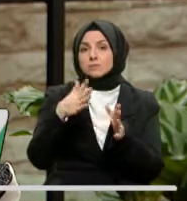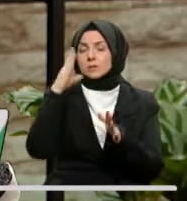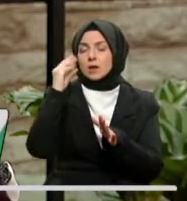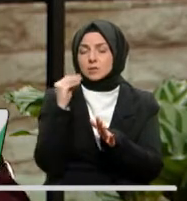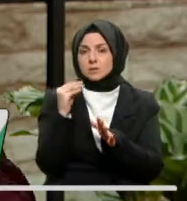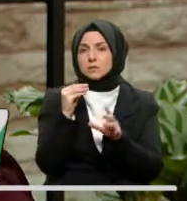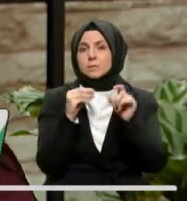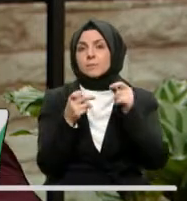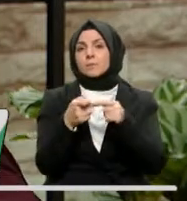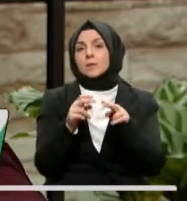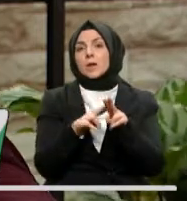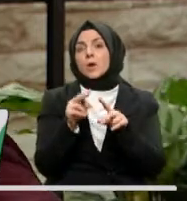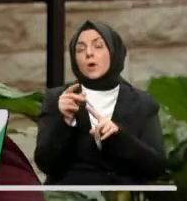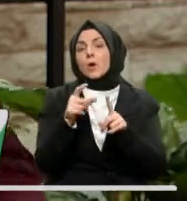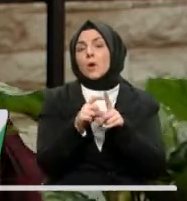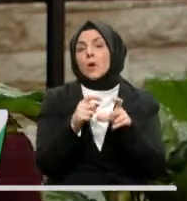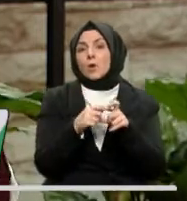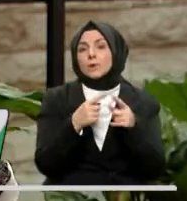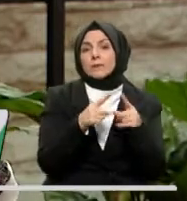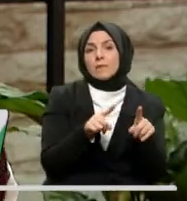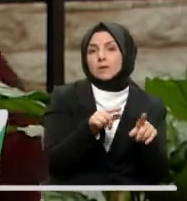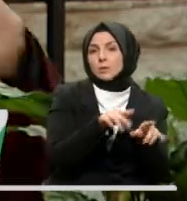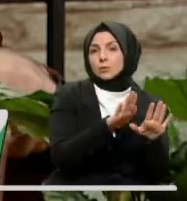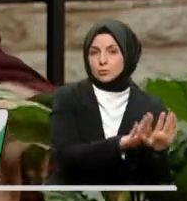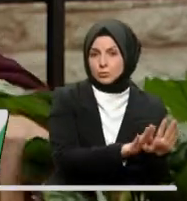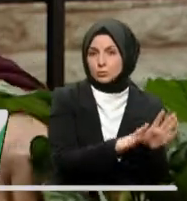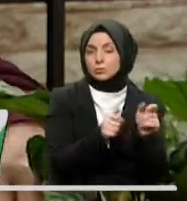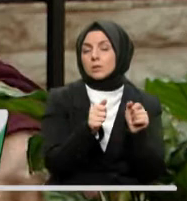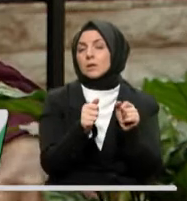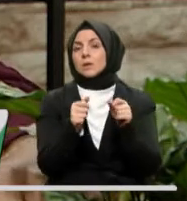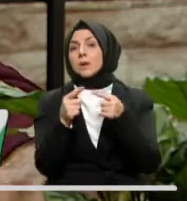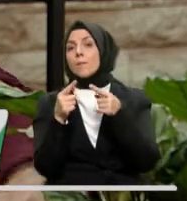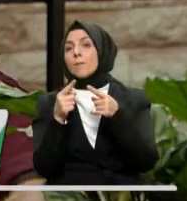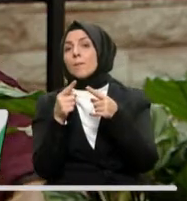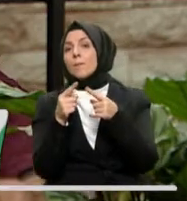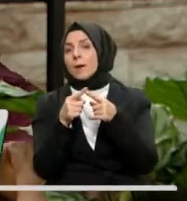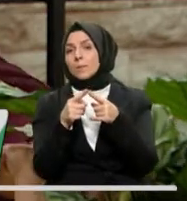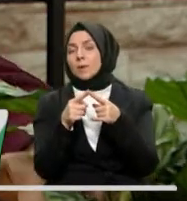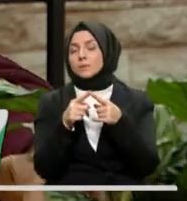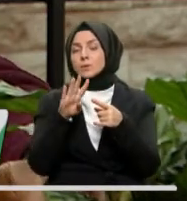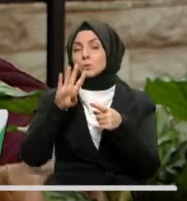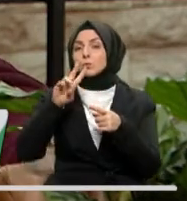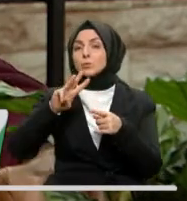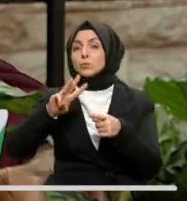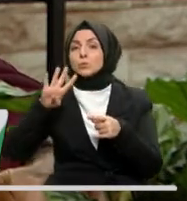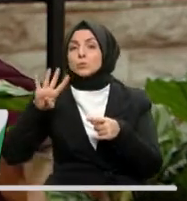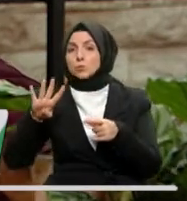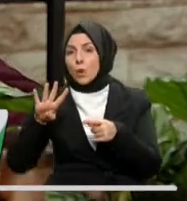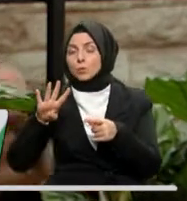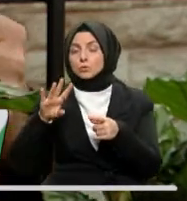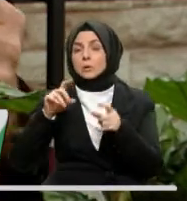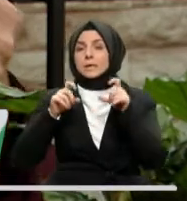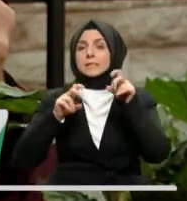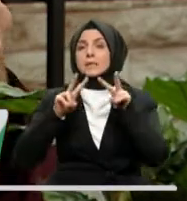farklı Bu burada dursun diye bir haberimiz Burada parmağımızı şu parmağımızı 34 santimetre Derine sokuyor şuradan şöyle Tamam